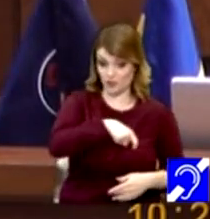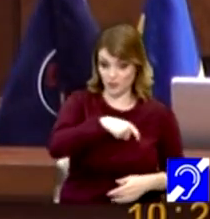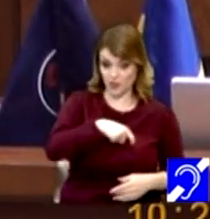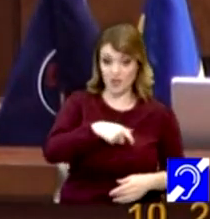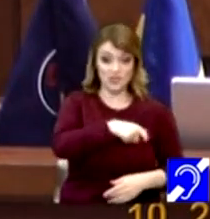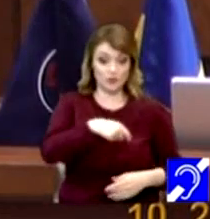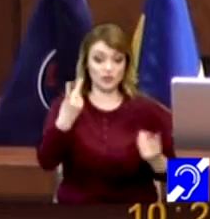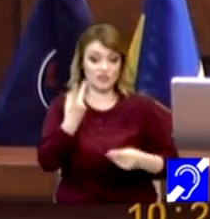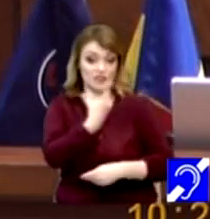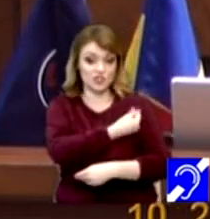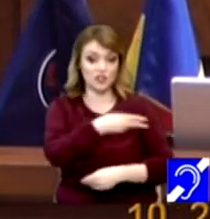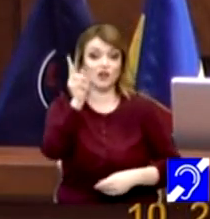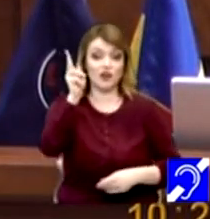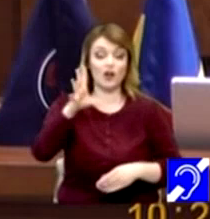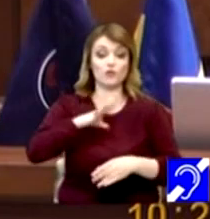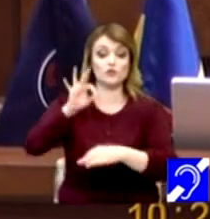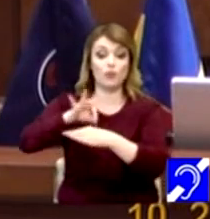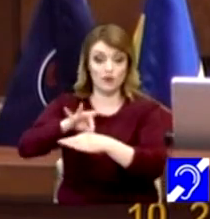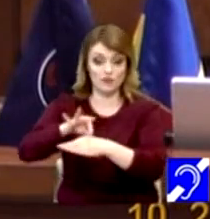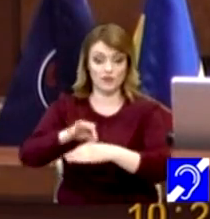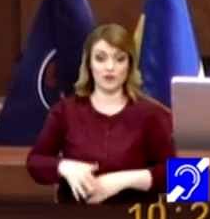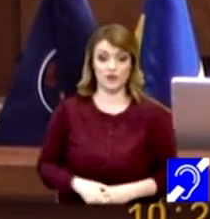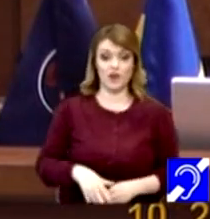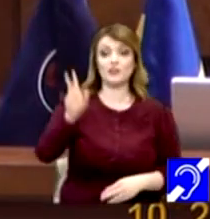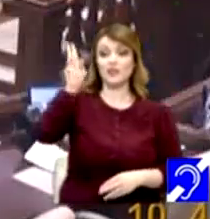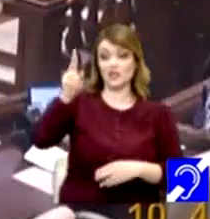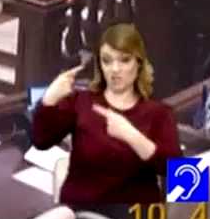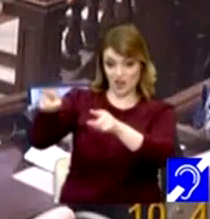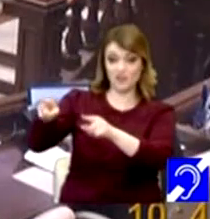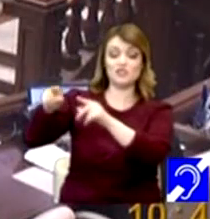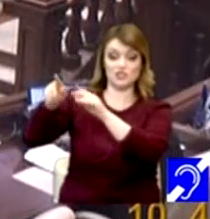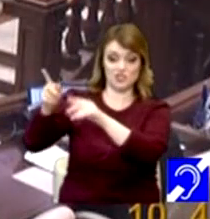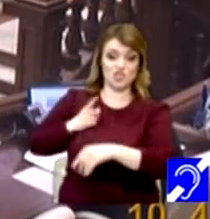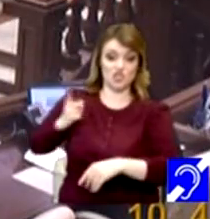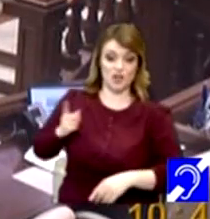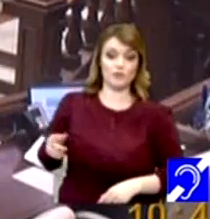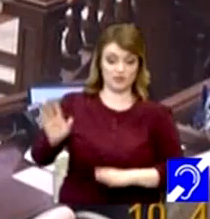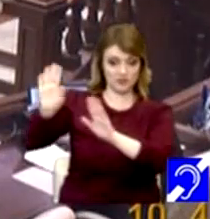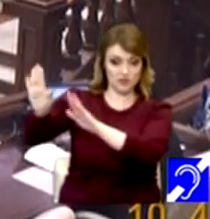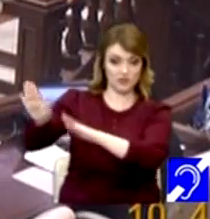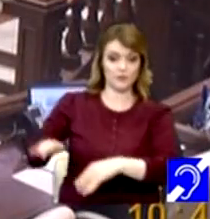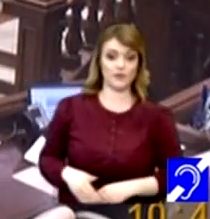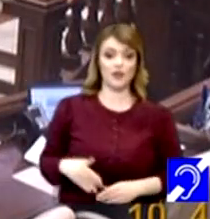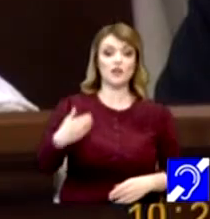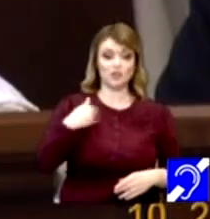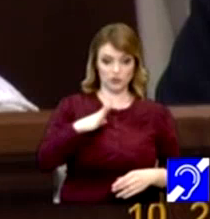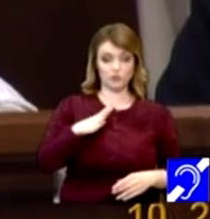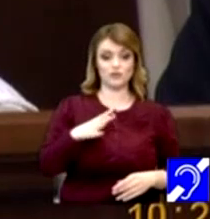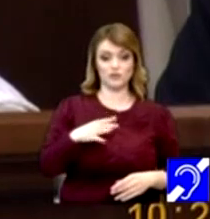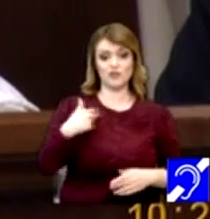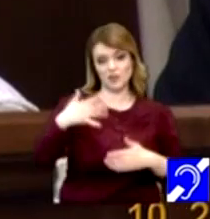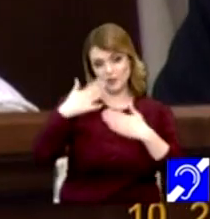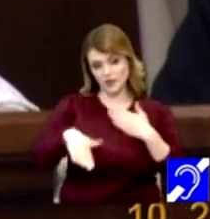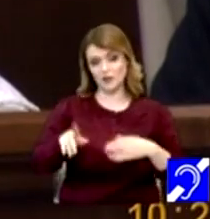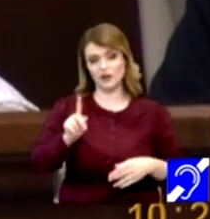vaccineze deputații care au bolit, dar și el să aștepte. Am primit și eu, ca și toți colegii, acel mesaj. Eu am înțeles